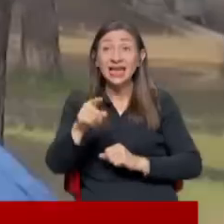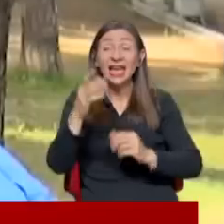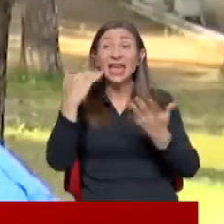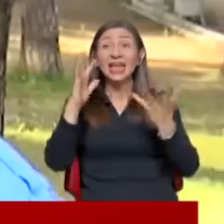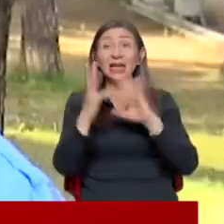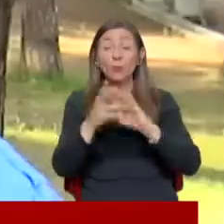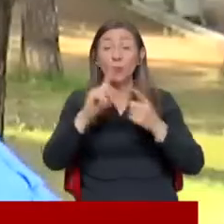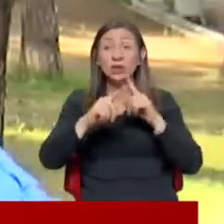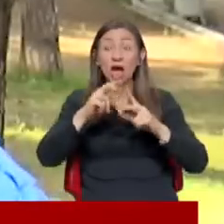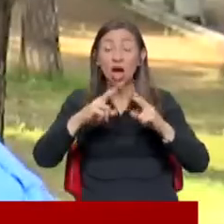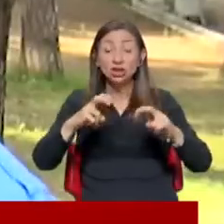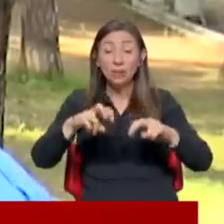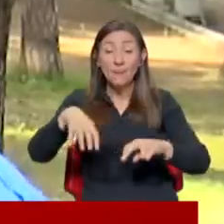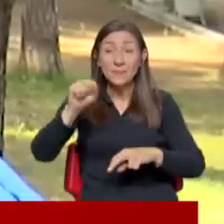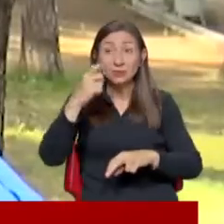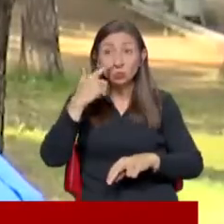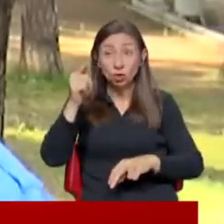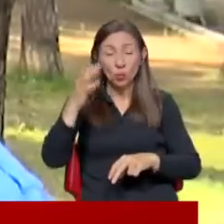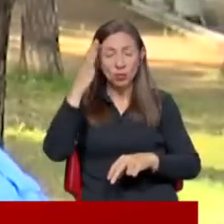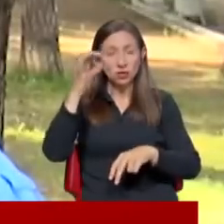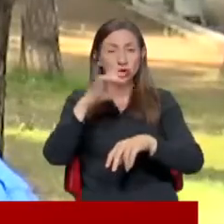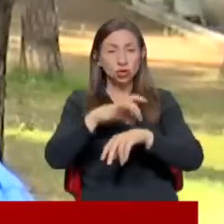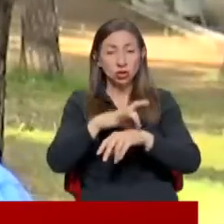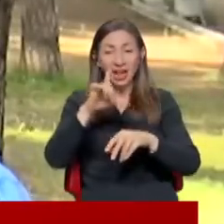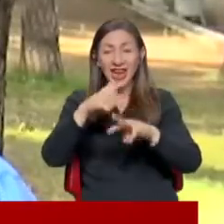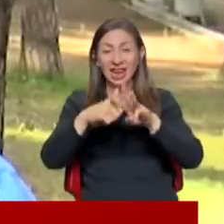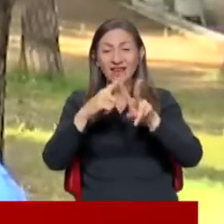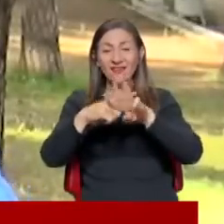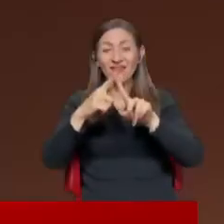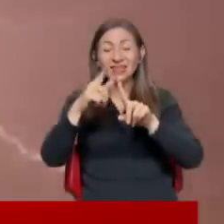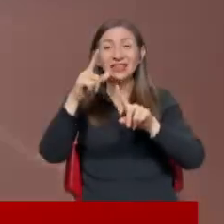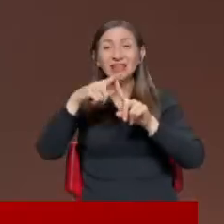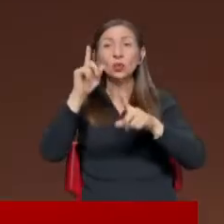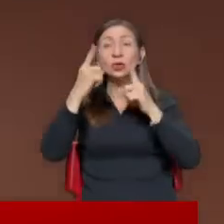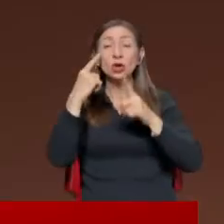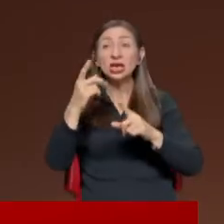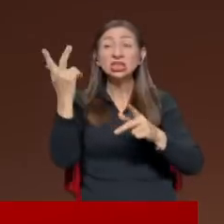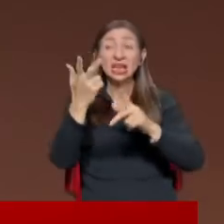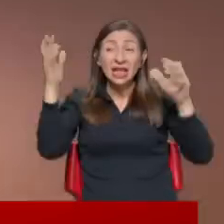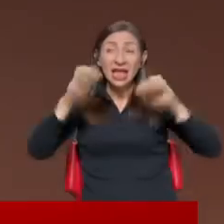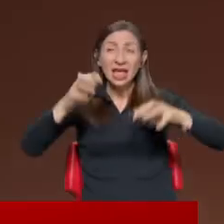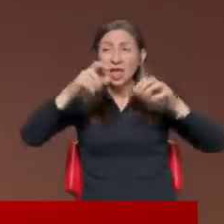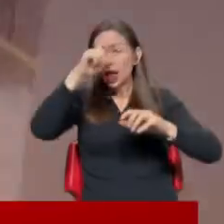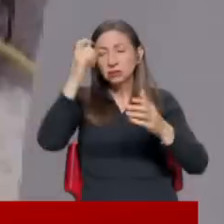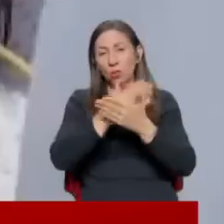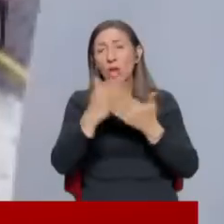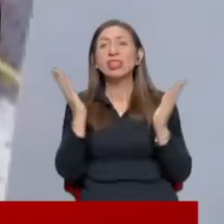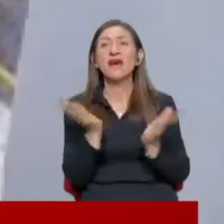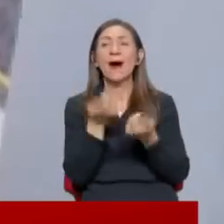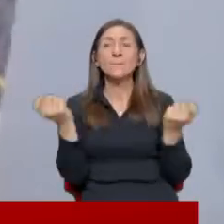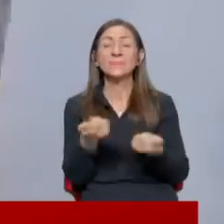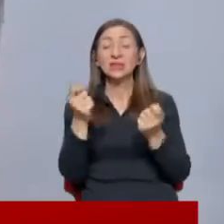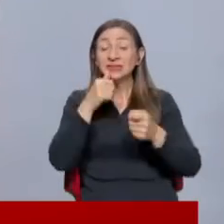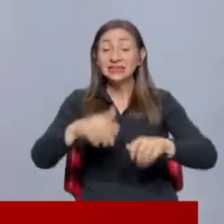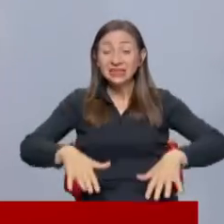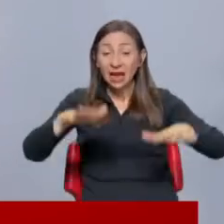İklim Politikaları Araştırma Merkezi Müdürü Profesör Doktor Levent Kurnaz'a göre şiddetli yağışlar yaz boyu devam edecek. Sel